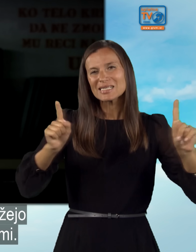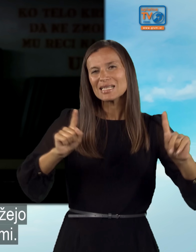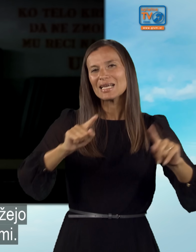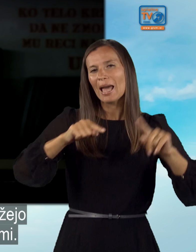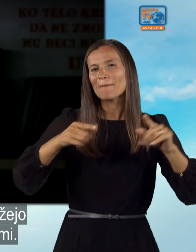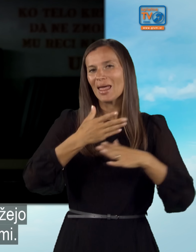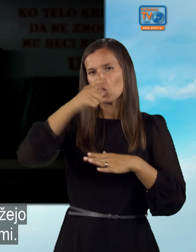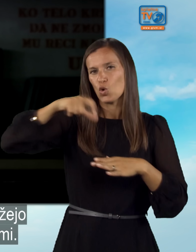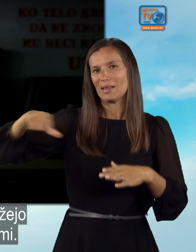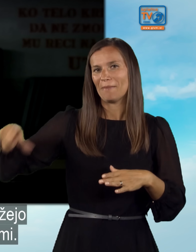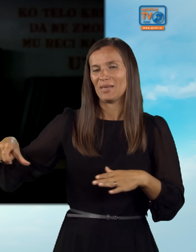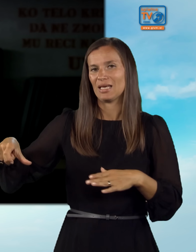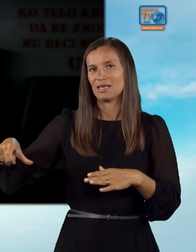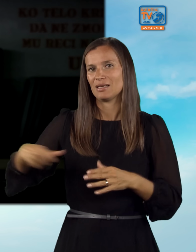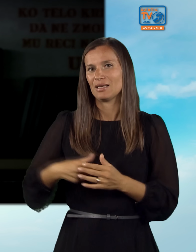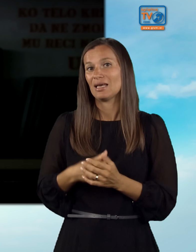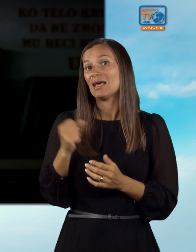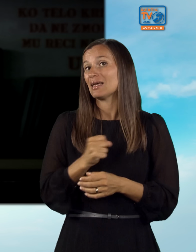potem razlike med ljudmi. Ne.